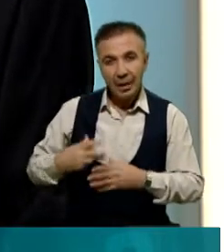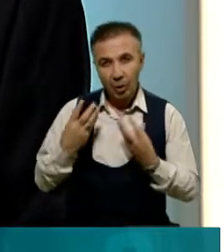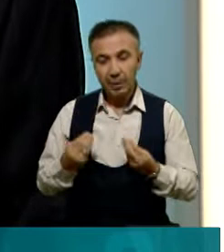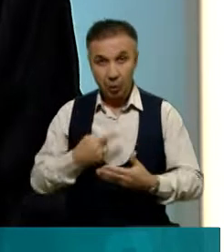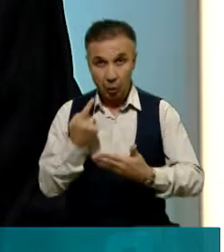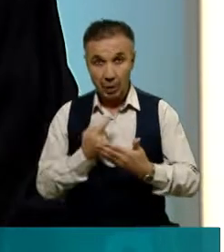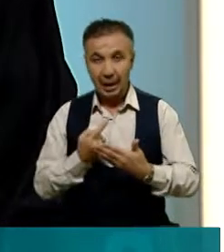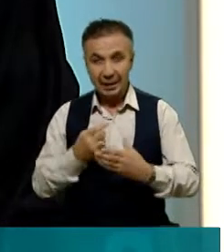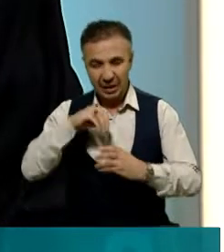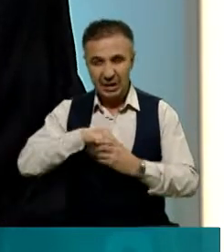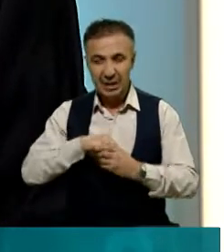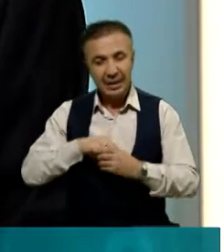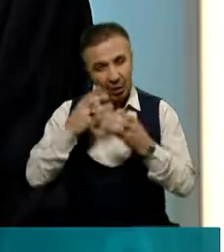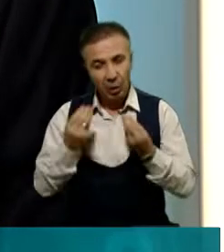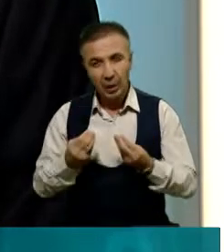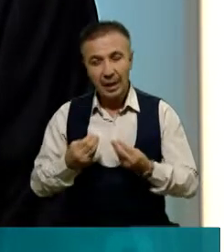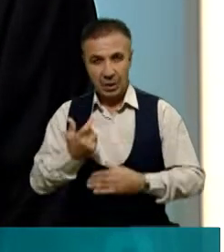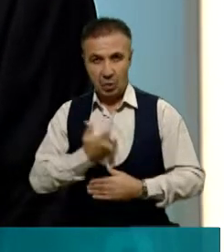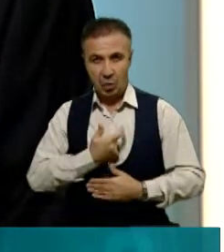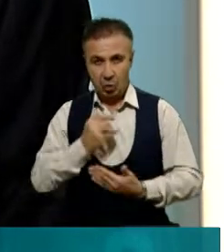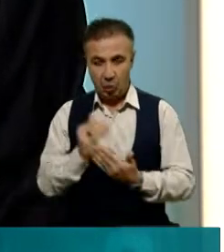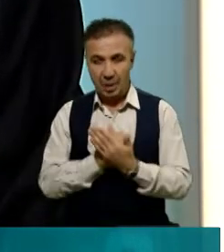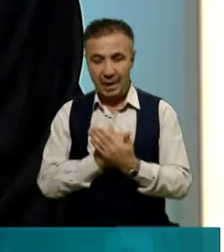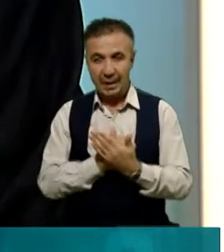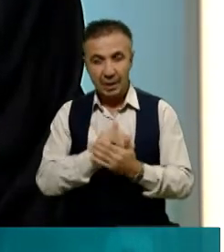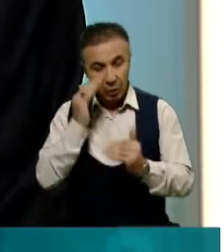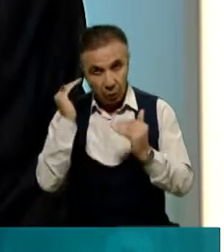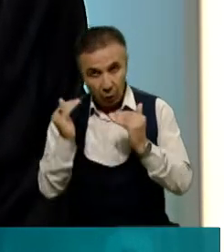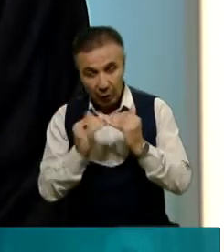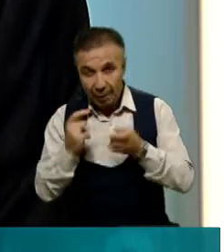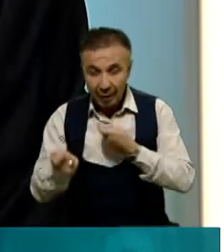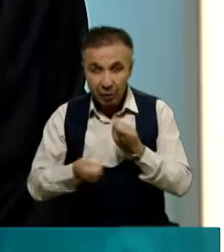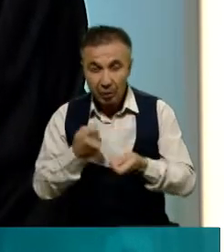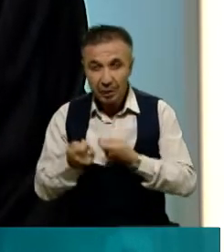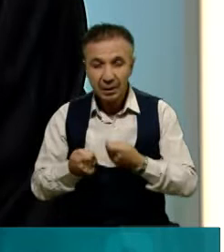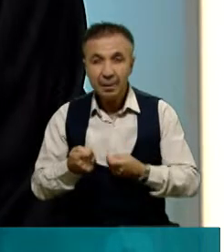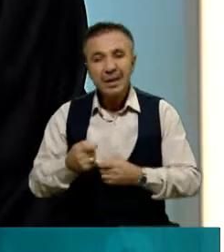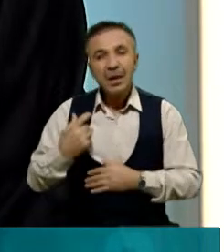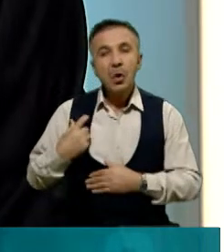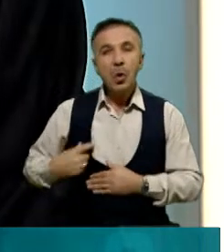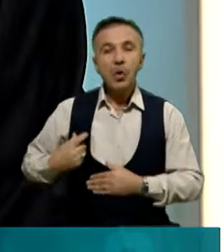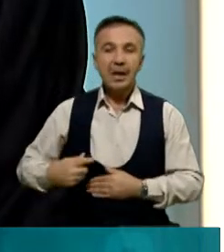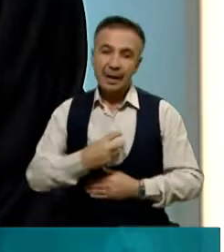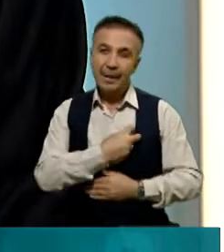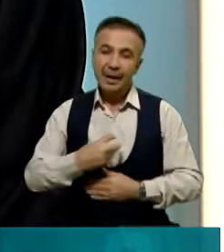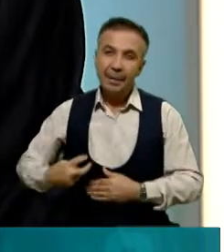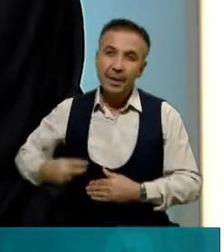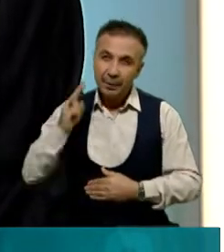olan hükümlerin uygulamaya dönüştürülmesi bizzat Resulullah aleyhissalatu vesselam